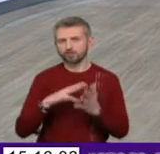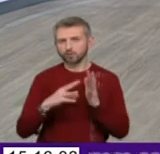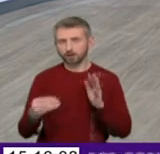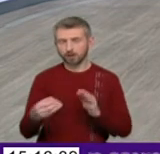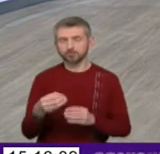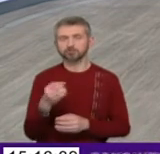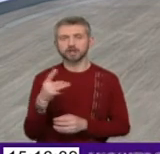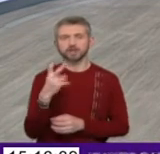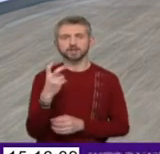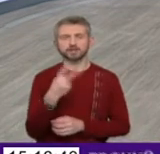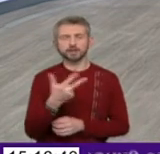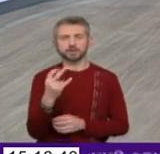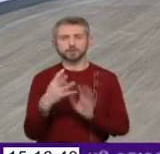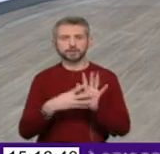раз,